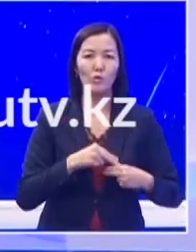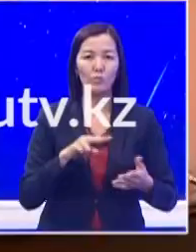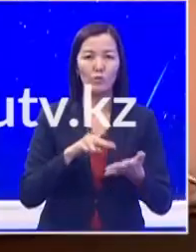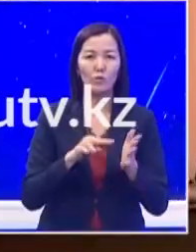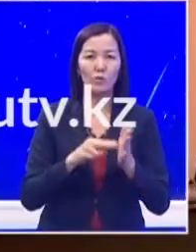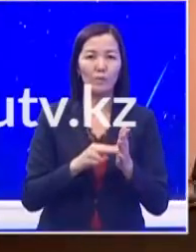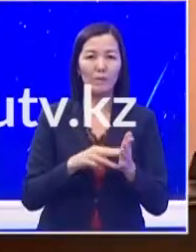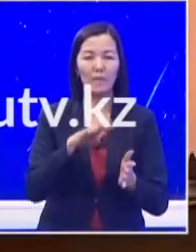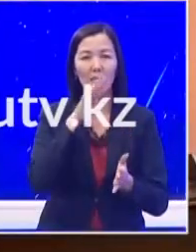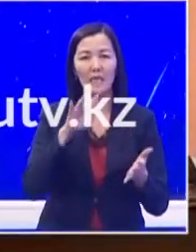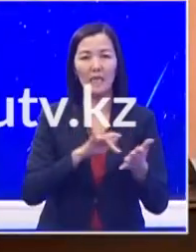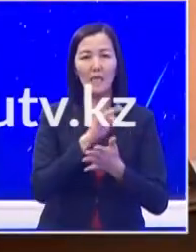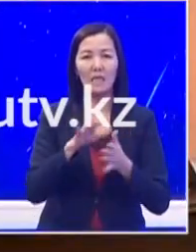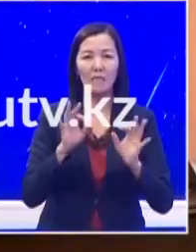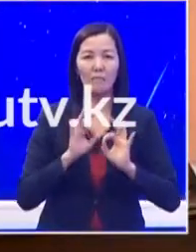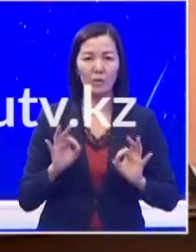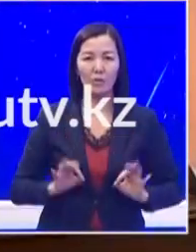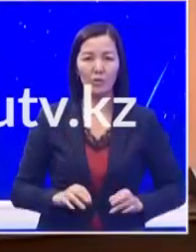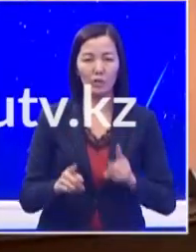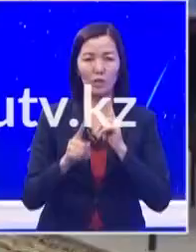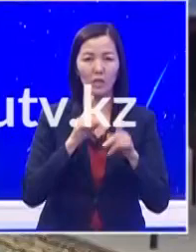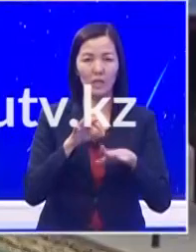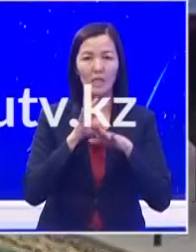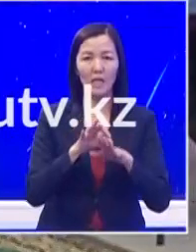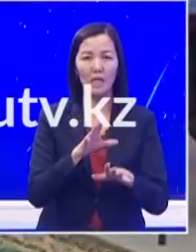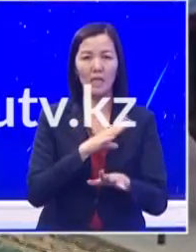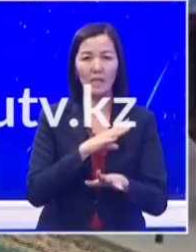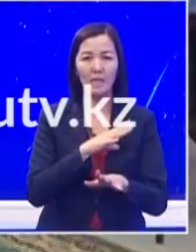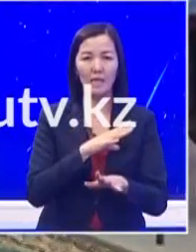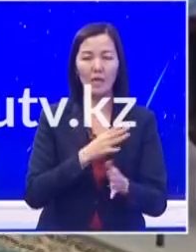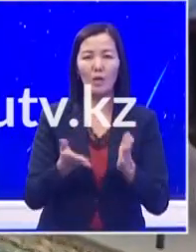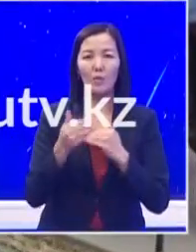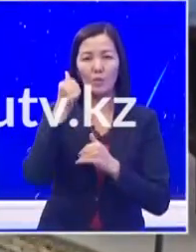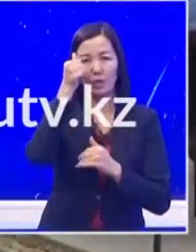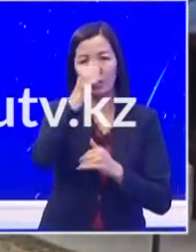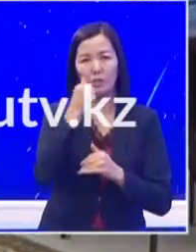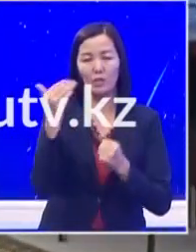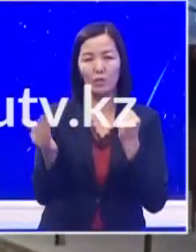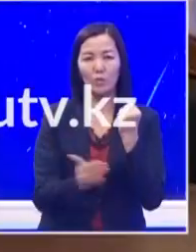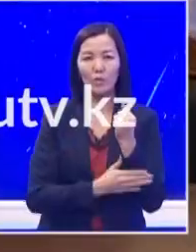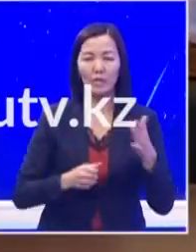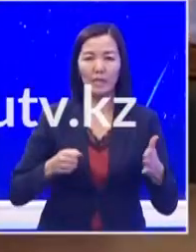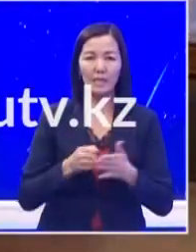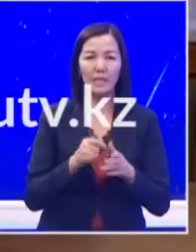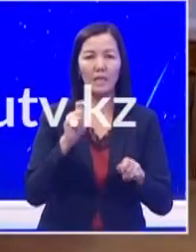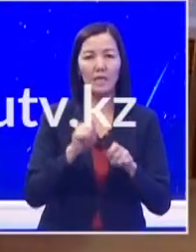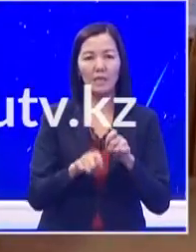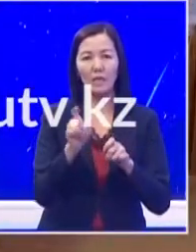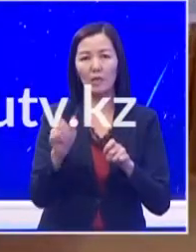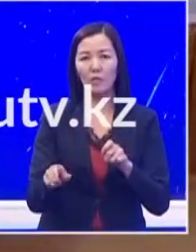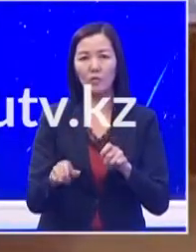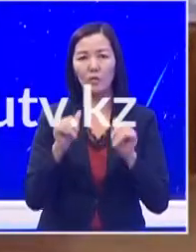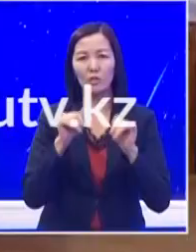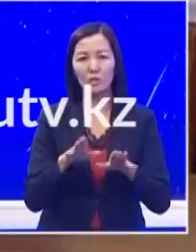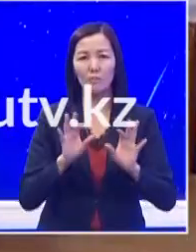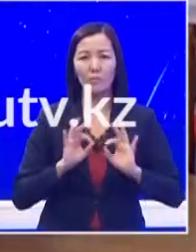Текелі қаласының прокуратурасында өткен жиында талқыланды. Айта кету керек, өткен жыл соңында тергеушінің негізгі